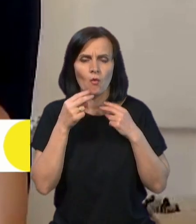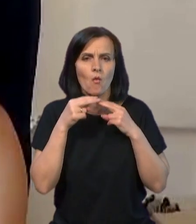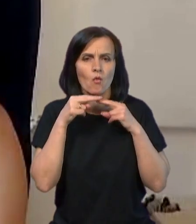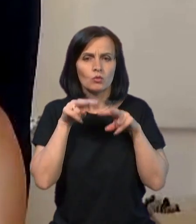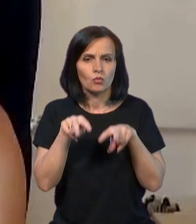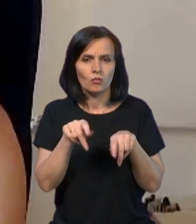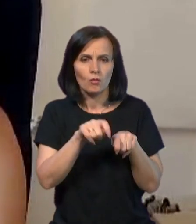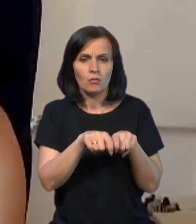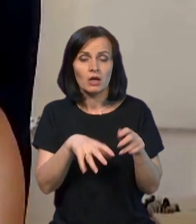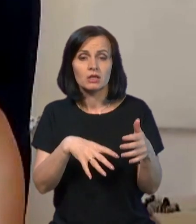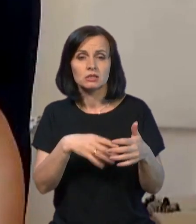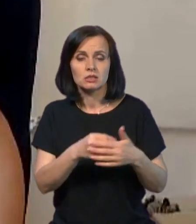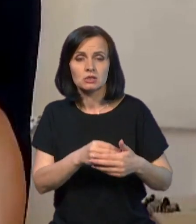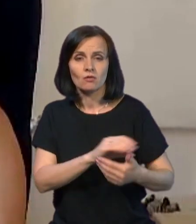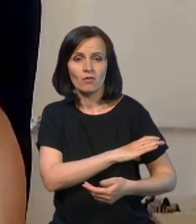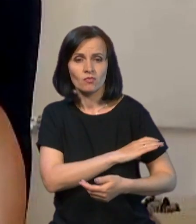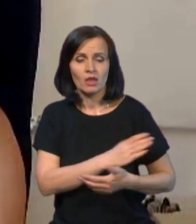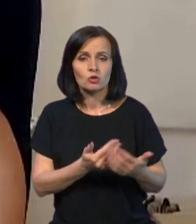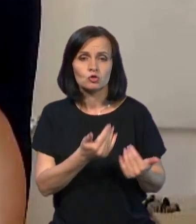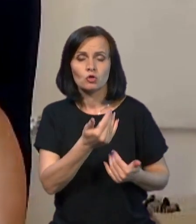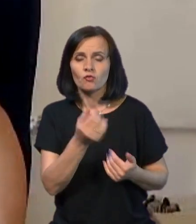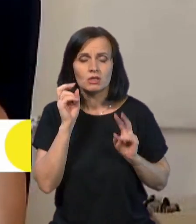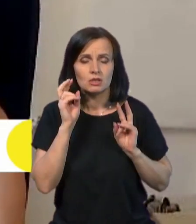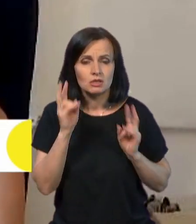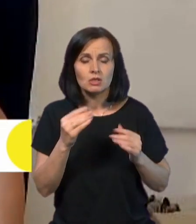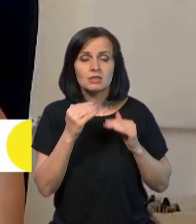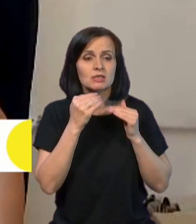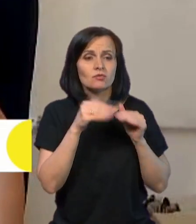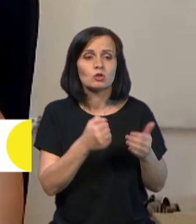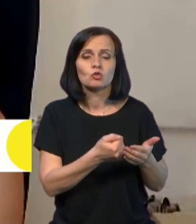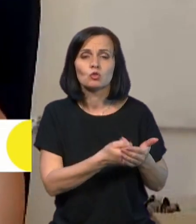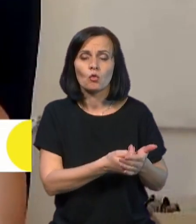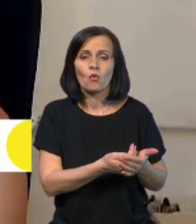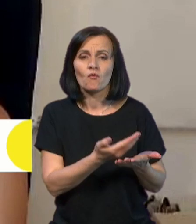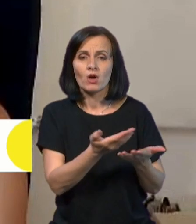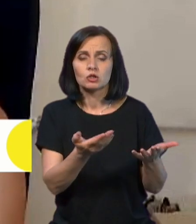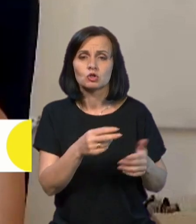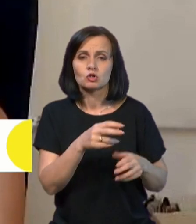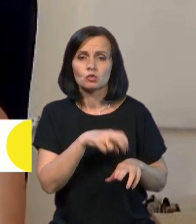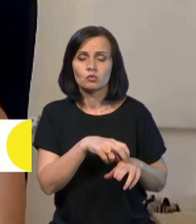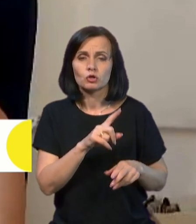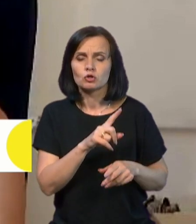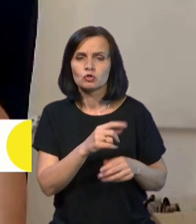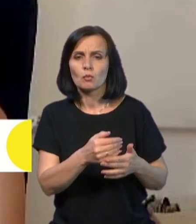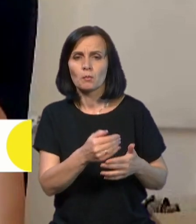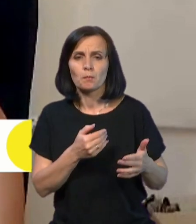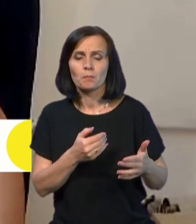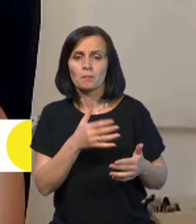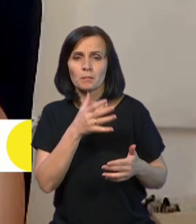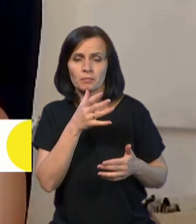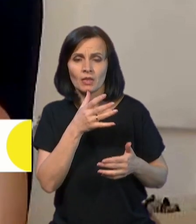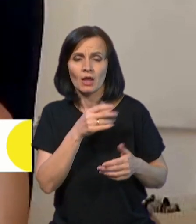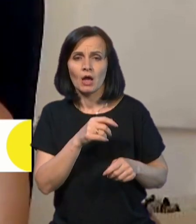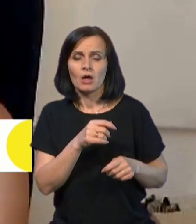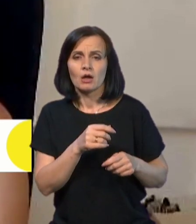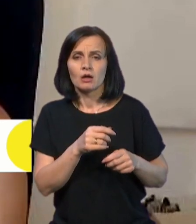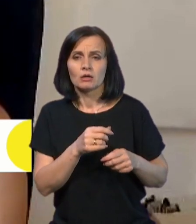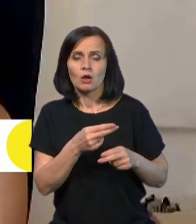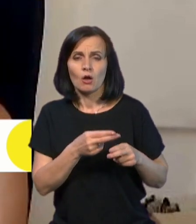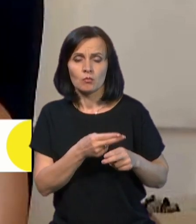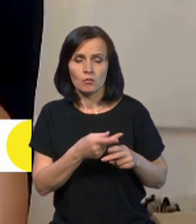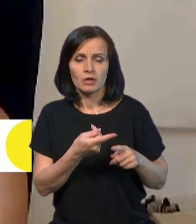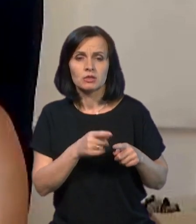хворобу серця, інфаркт міокарда, а також судинну патологію, це інсульти. Саме вони забирають найбільшу кількість